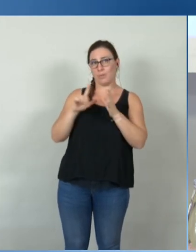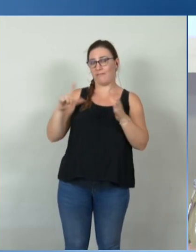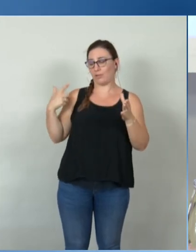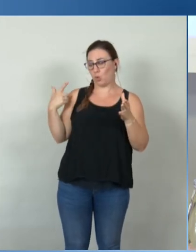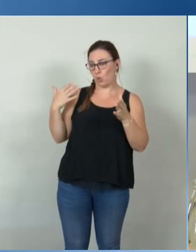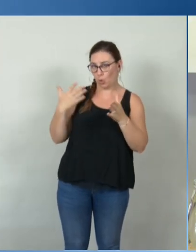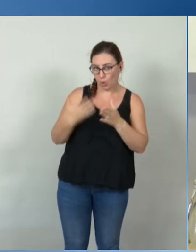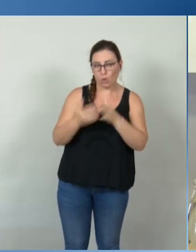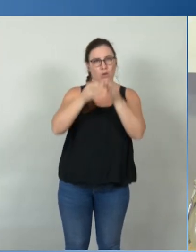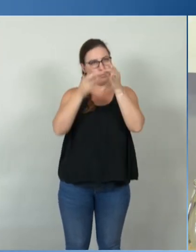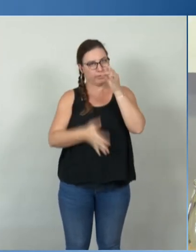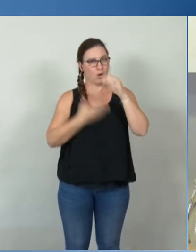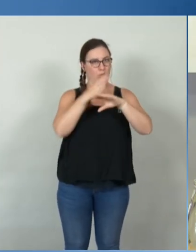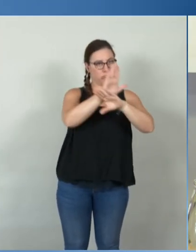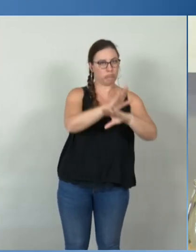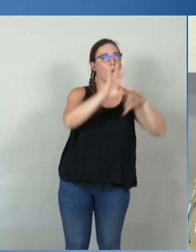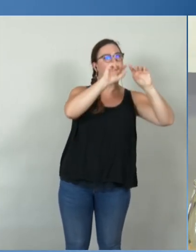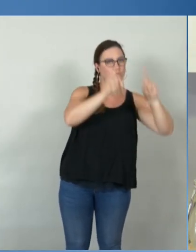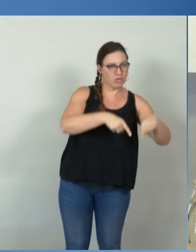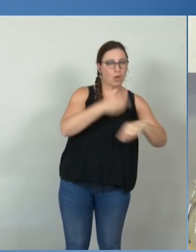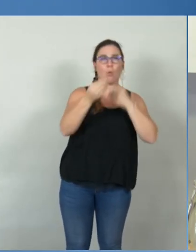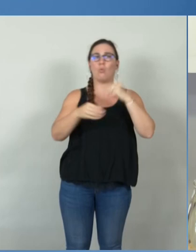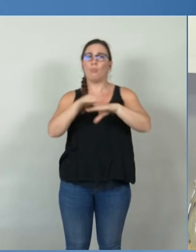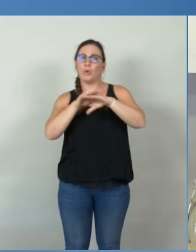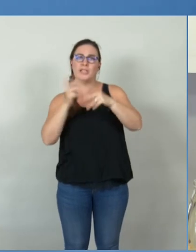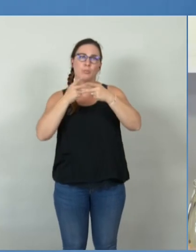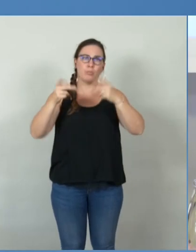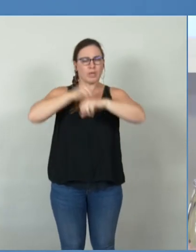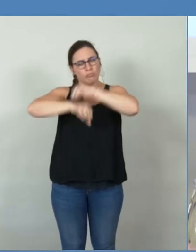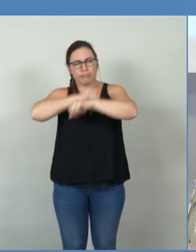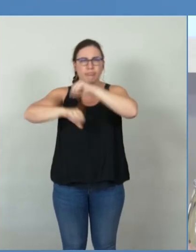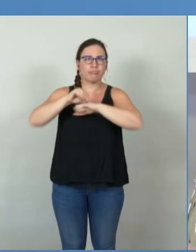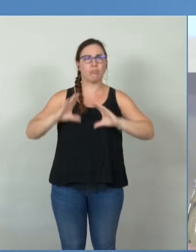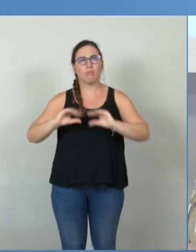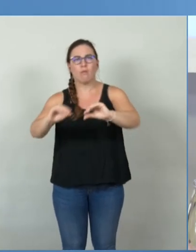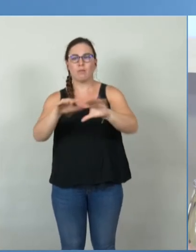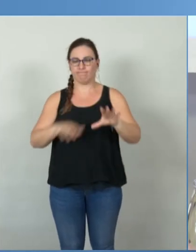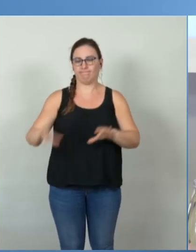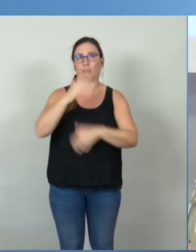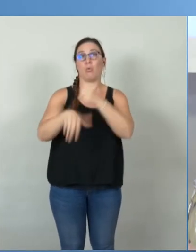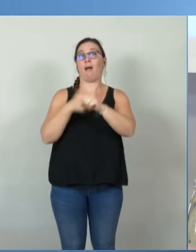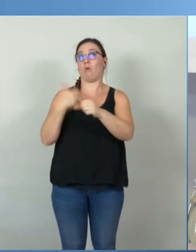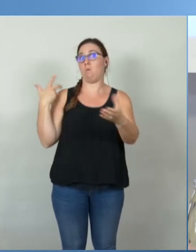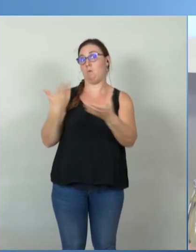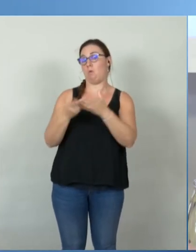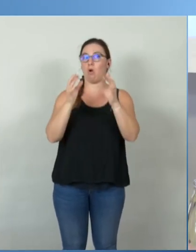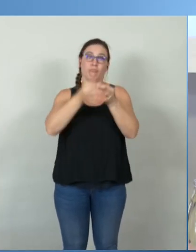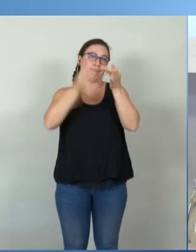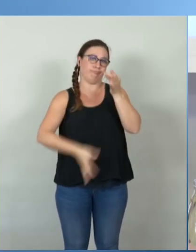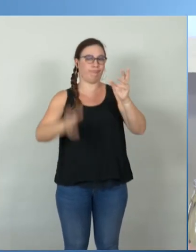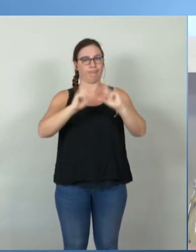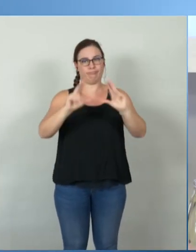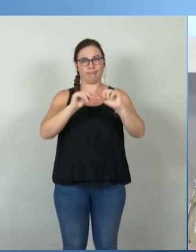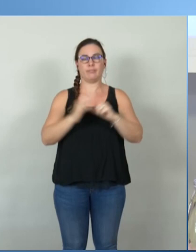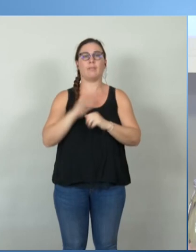tant d'un point de vue budgétaire que des politiques publiques mises en œuvre sur le territoire pendant cette année si l'année